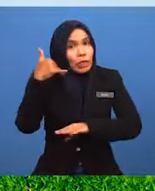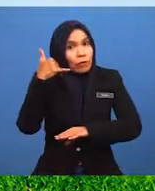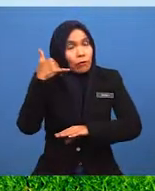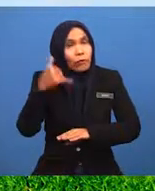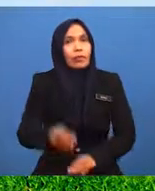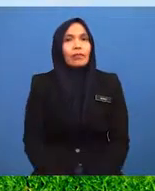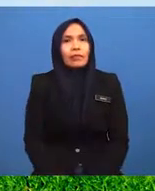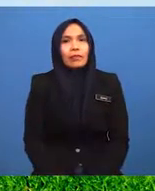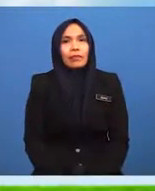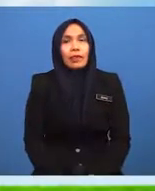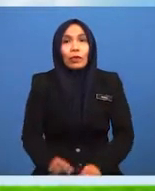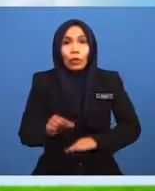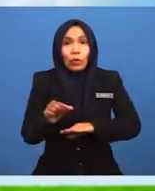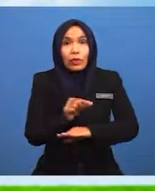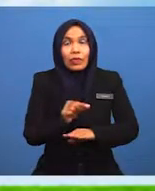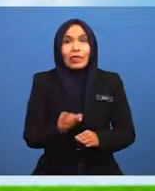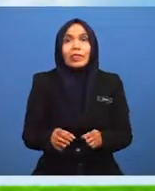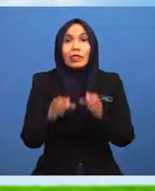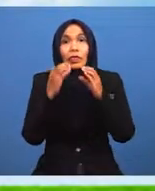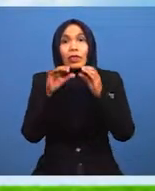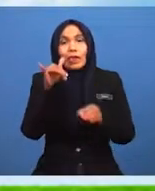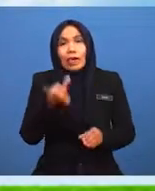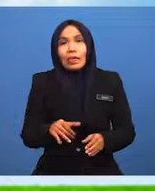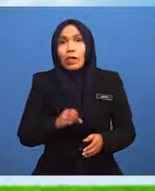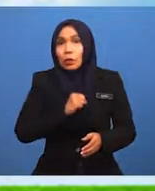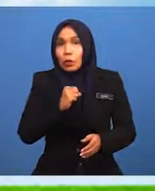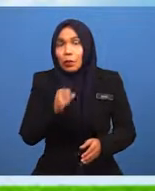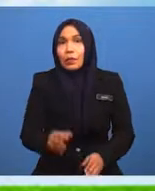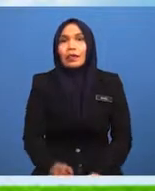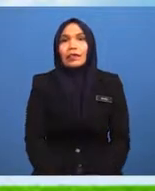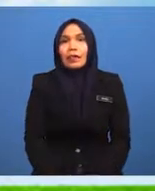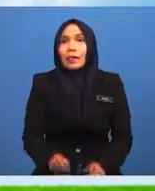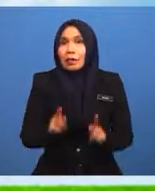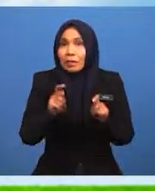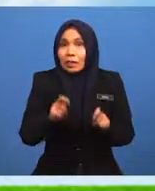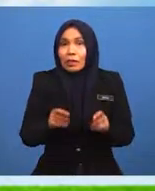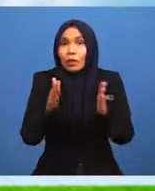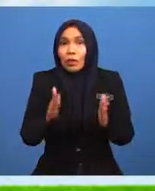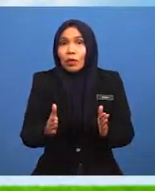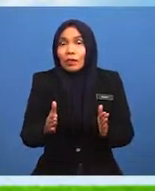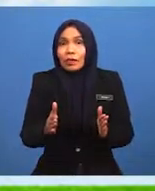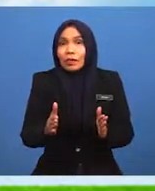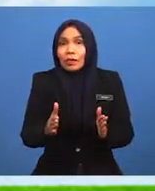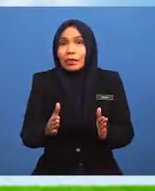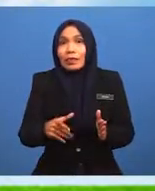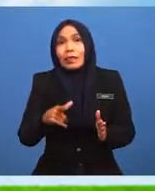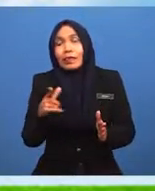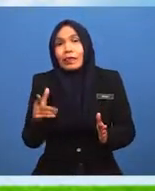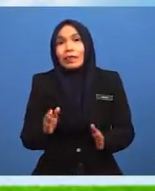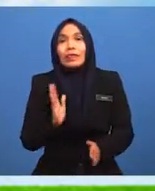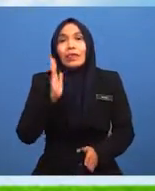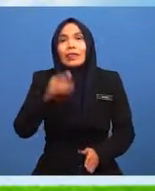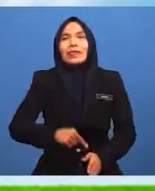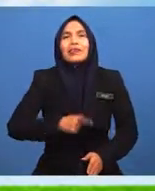menjawab panggilannya. Ya, murid-murid, apabila membuat panggilan, perkara pertama yang